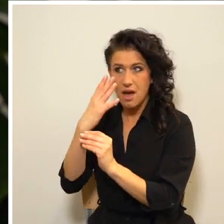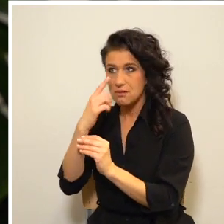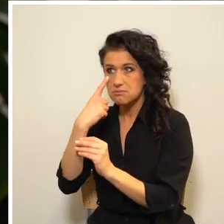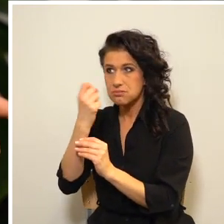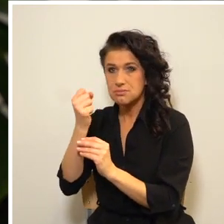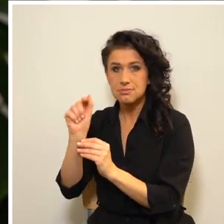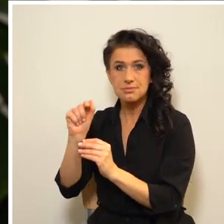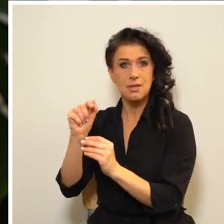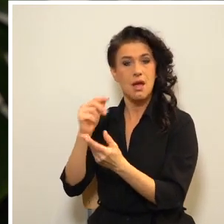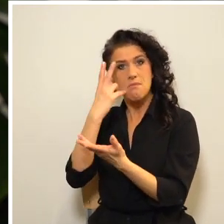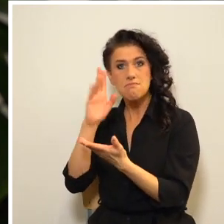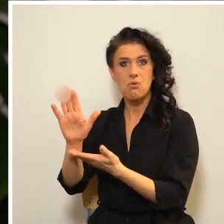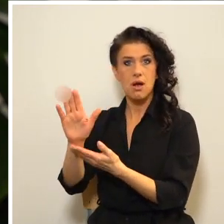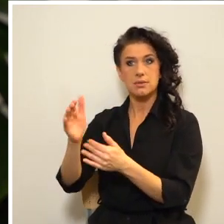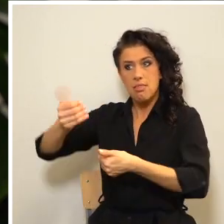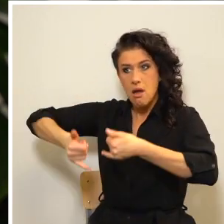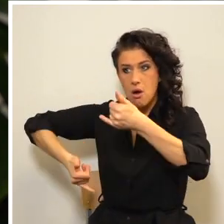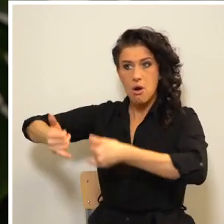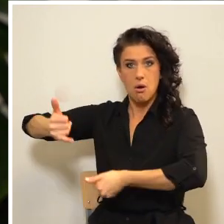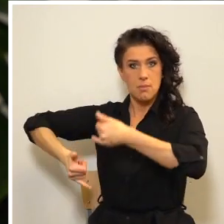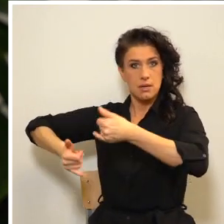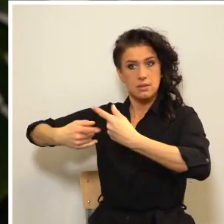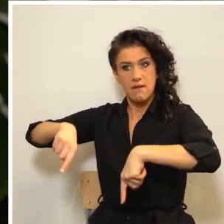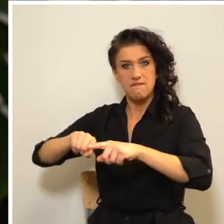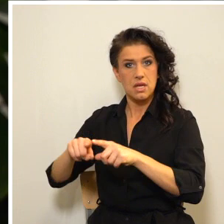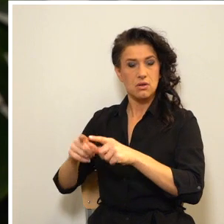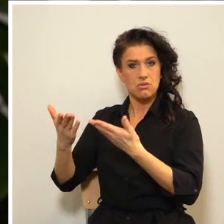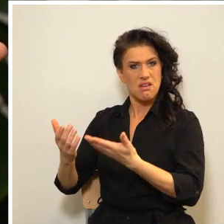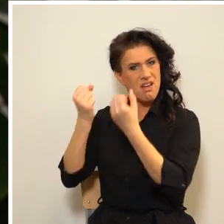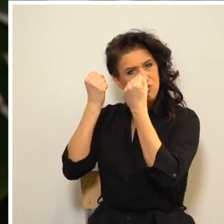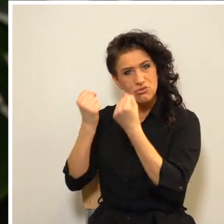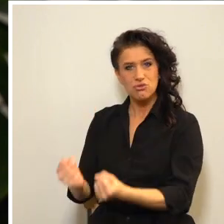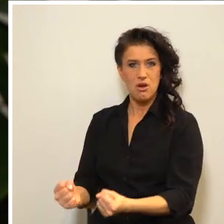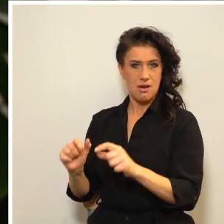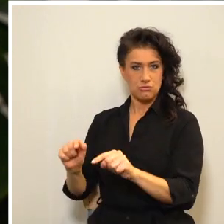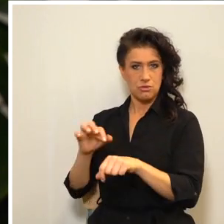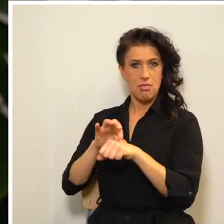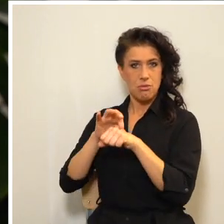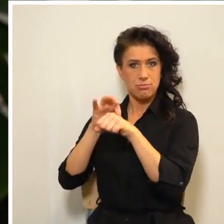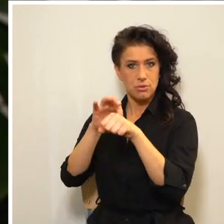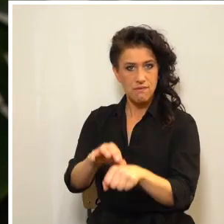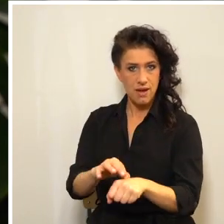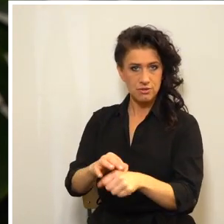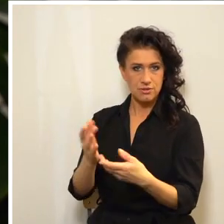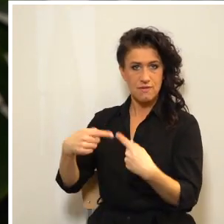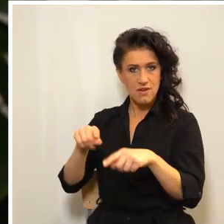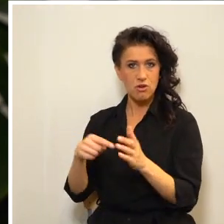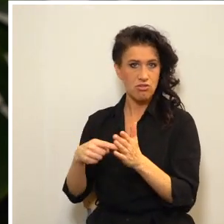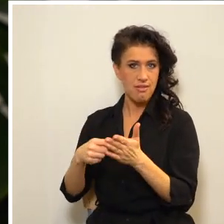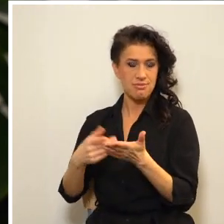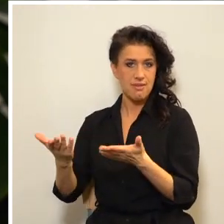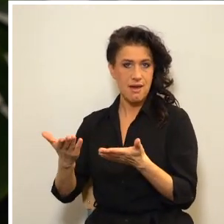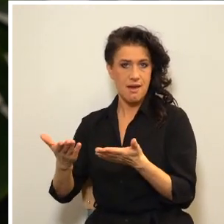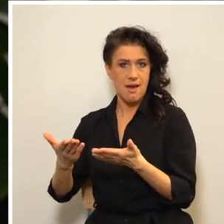pokazując jaki trud był wówczas wykonany żeby żeby doprowadzić do realizacji tego tego